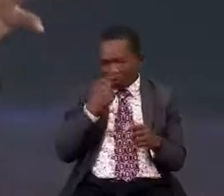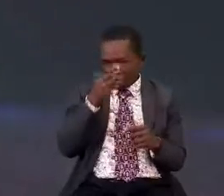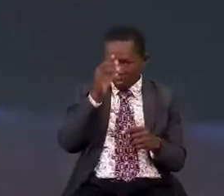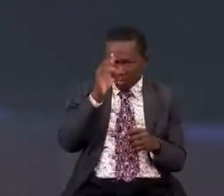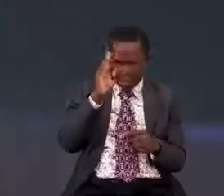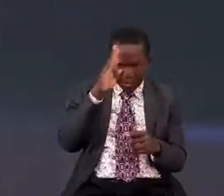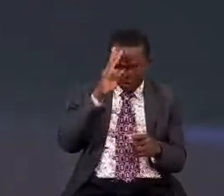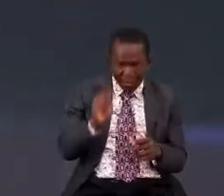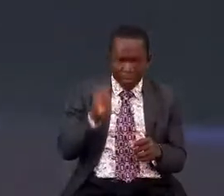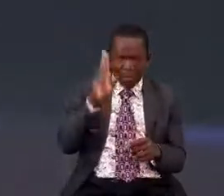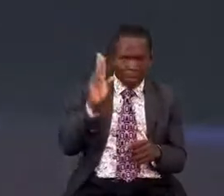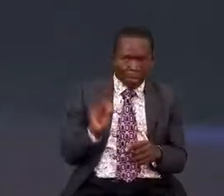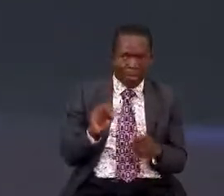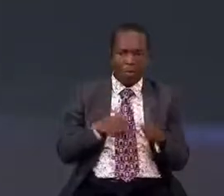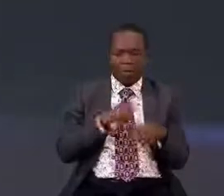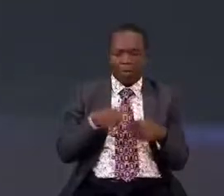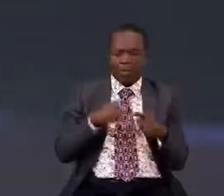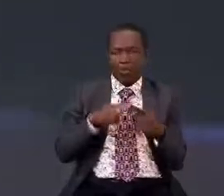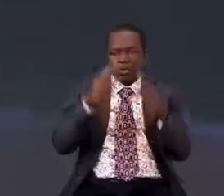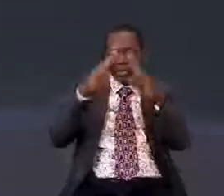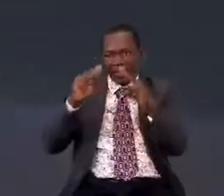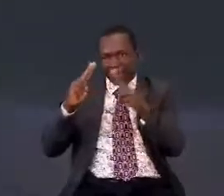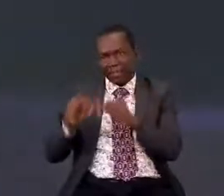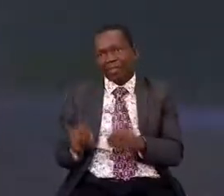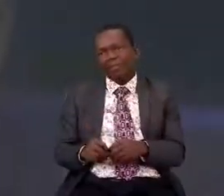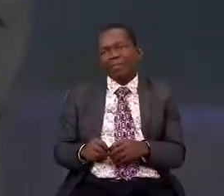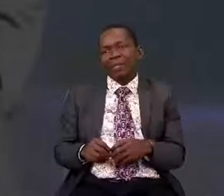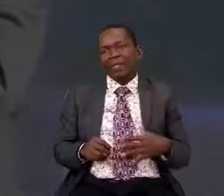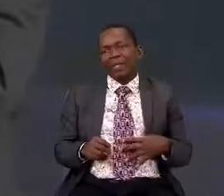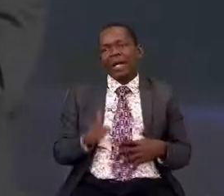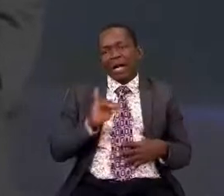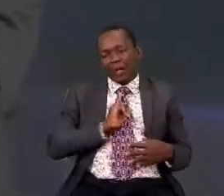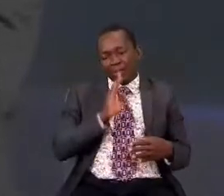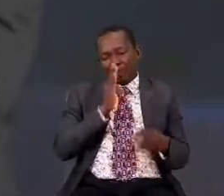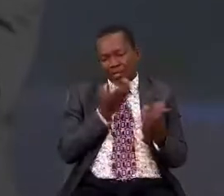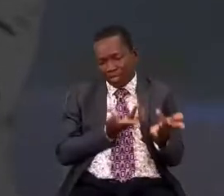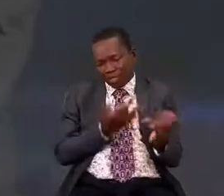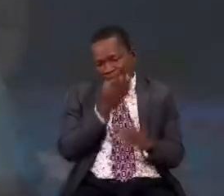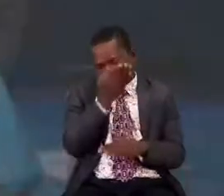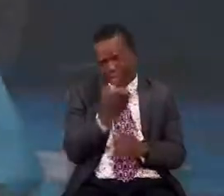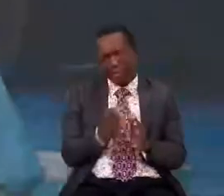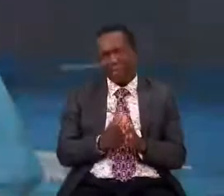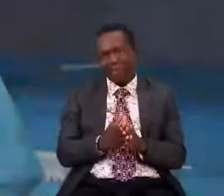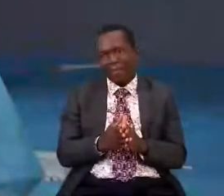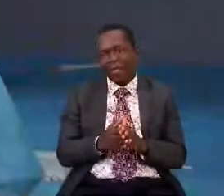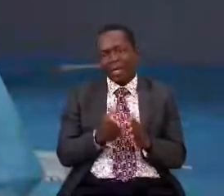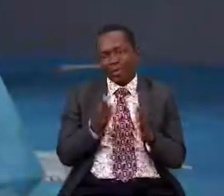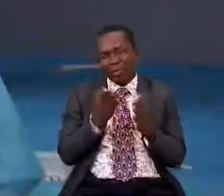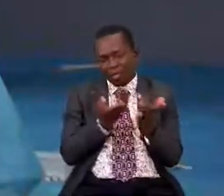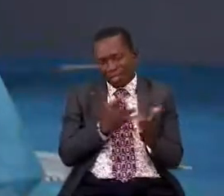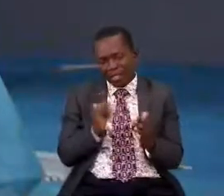Attends. Attends dans la prière. Attends dans la supplication. Et attends dans